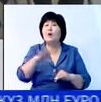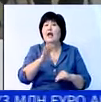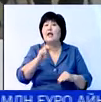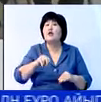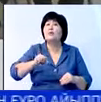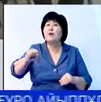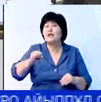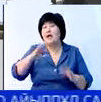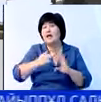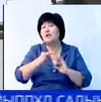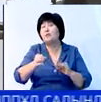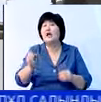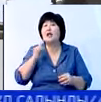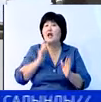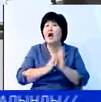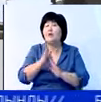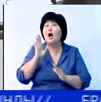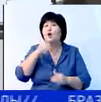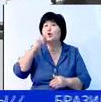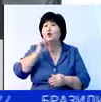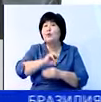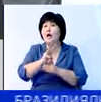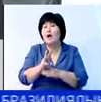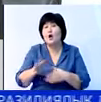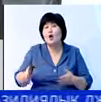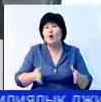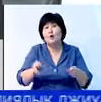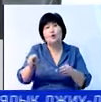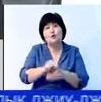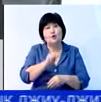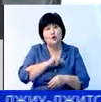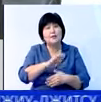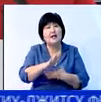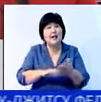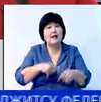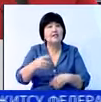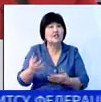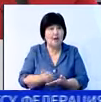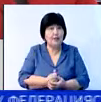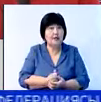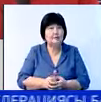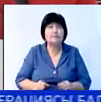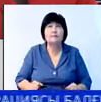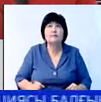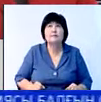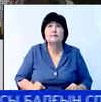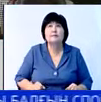аясында елді мекендерді абаттандыру, ауыз сумен қамту, жол жөндеу жұмыстары жалғасын таппақ. Әкімдер Жолтаев, Шыңғыс Абаев, Төреған